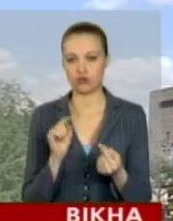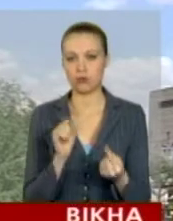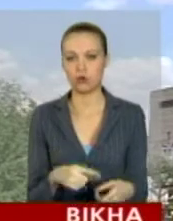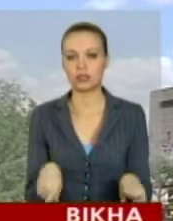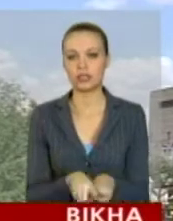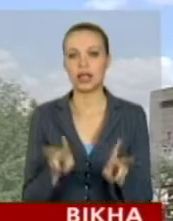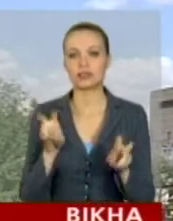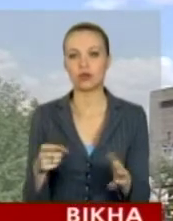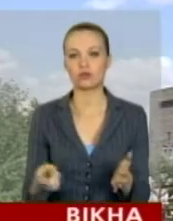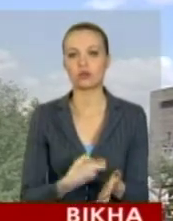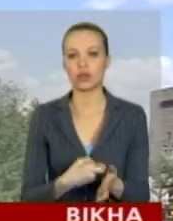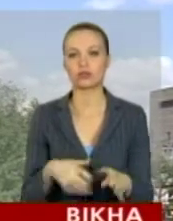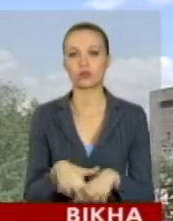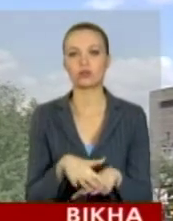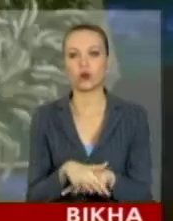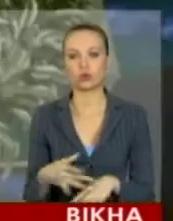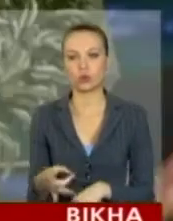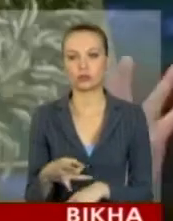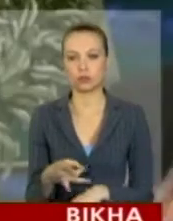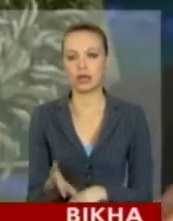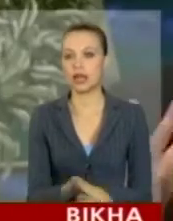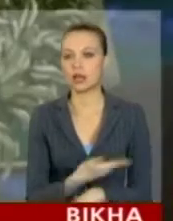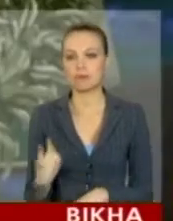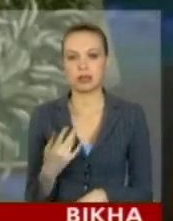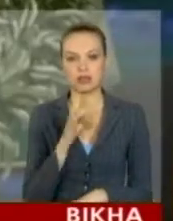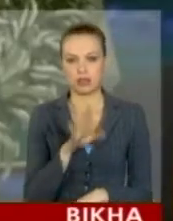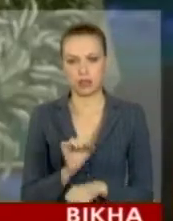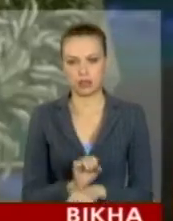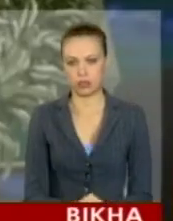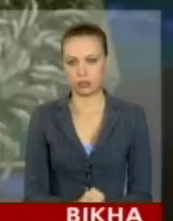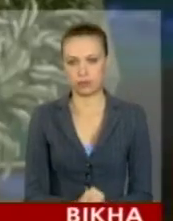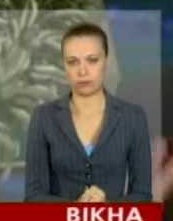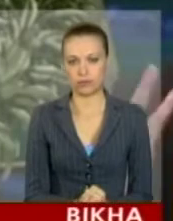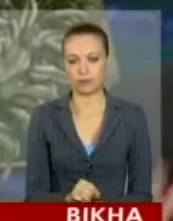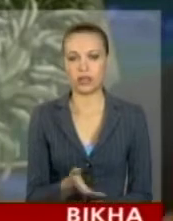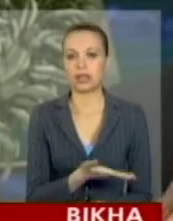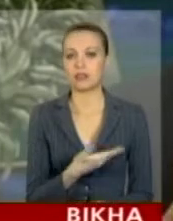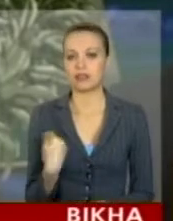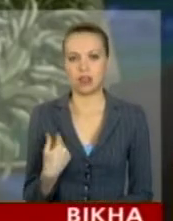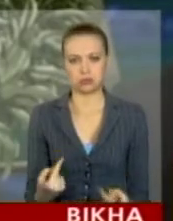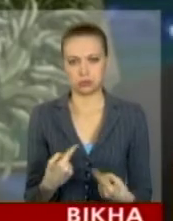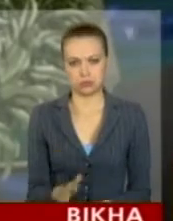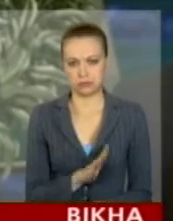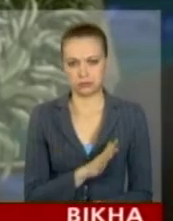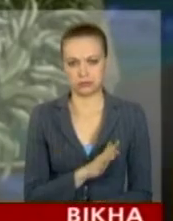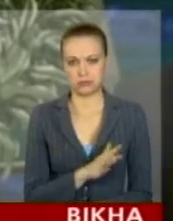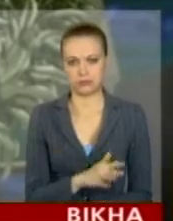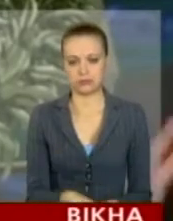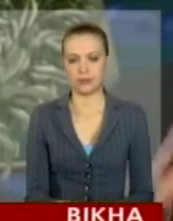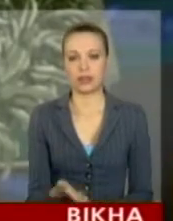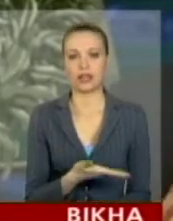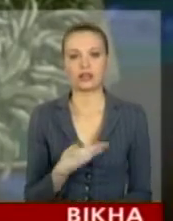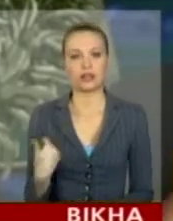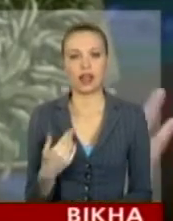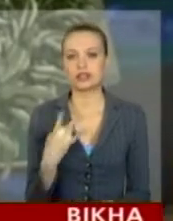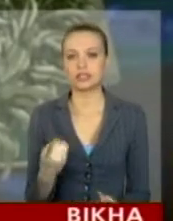так званої Донецької Народної Республіки. Ми не остановимося. Нас не запугать.